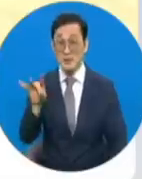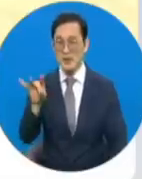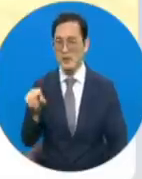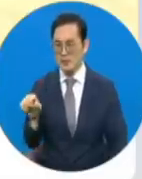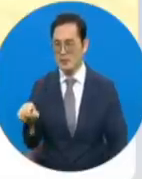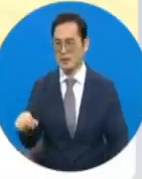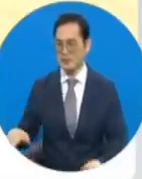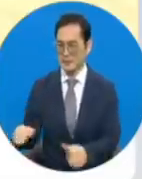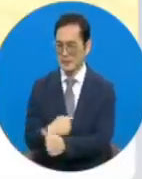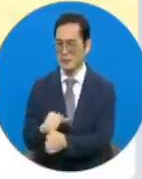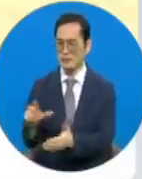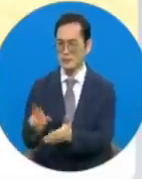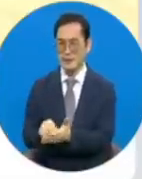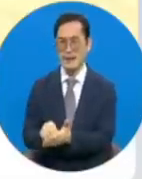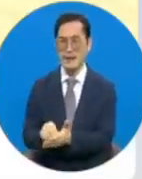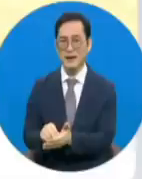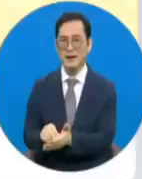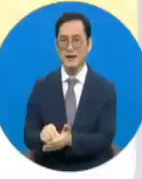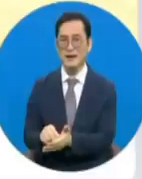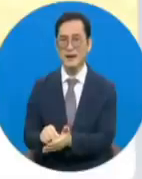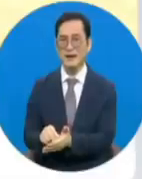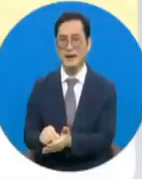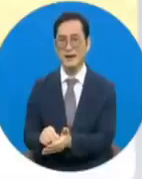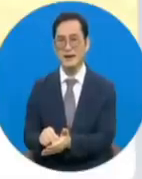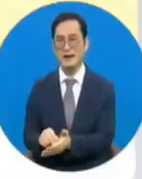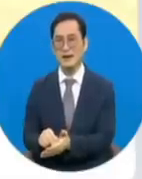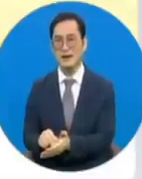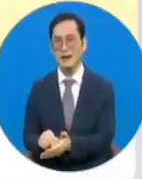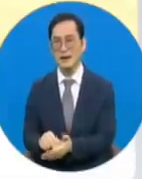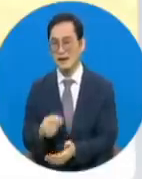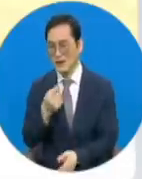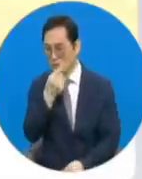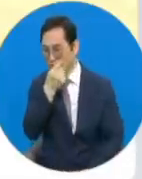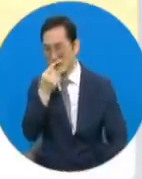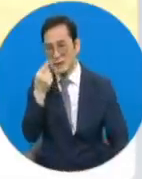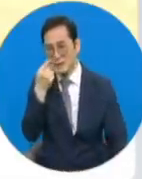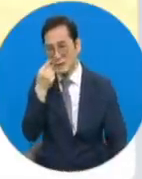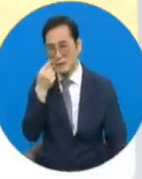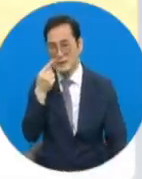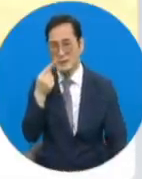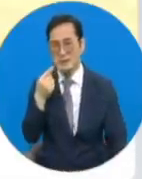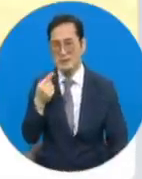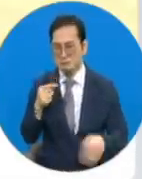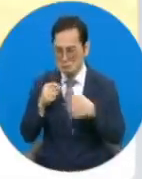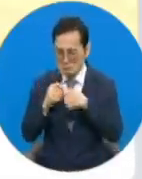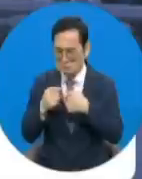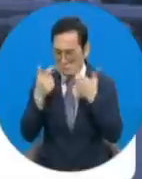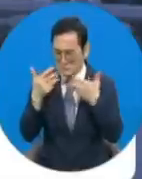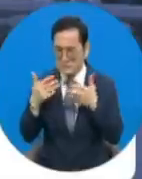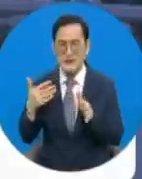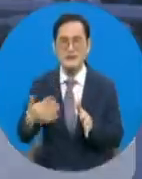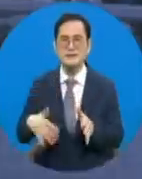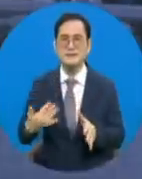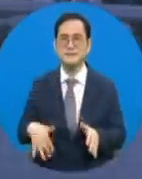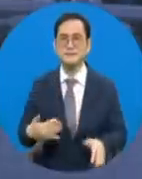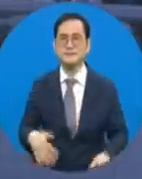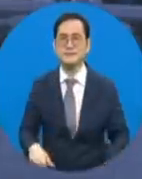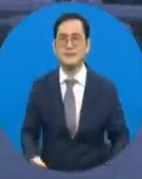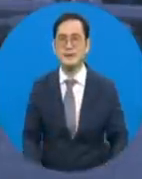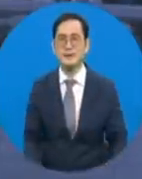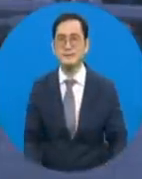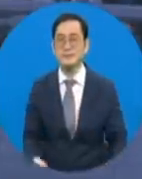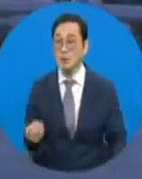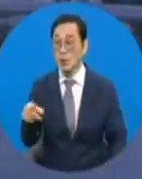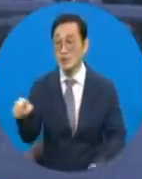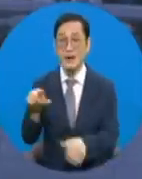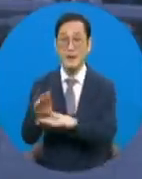하는데 과연 네. 이게 정치적 영역이어서 가능할지는 모르겠어요. 아직 대통령실에서 정식 뭐 지명을 한 것도 아니고